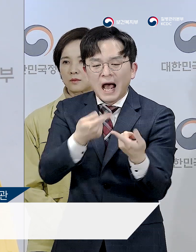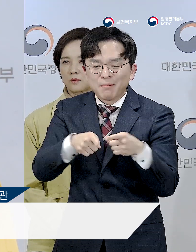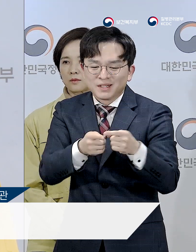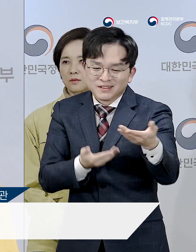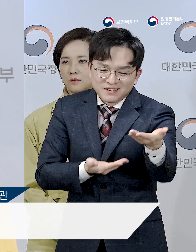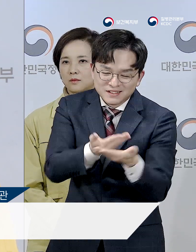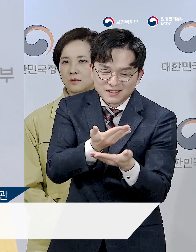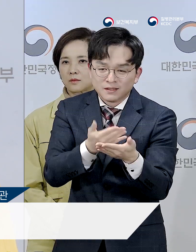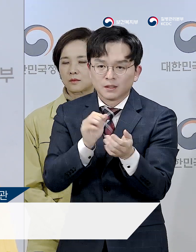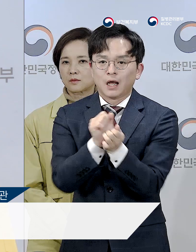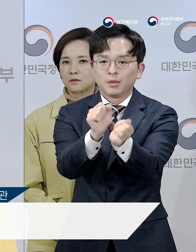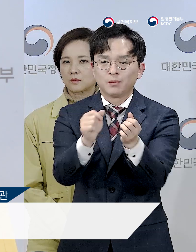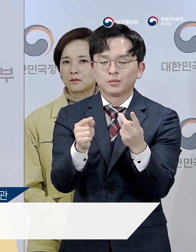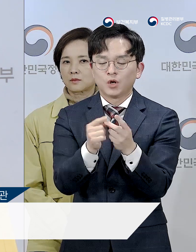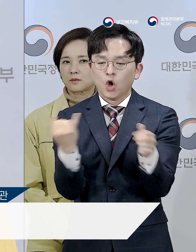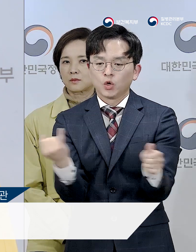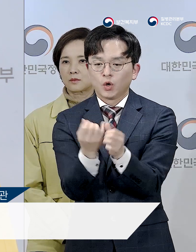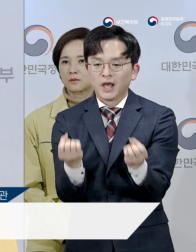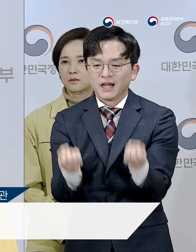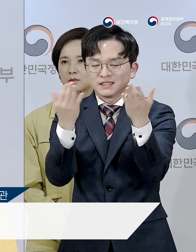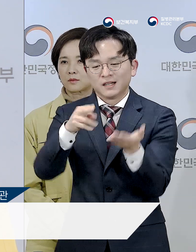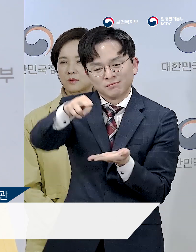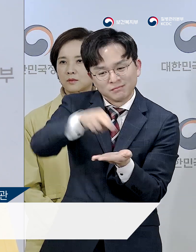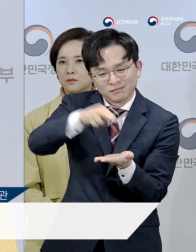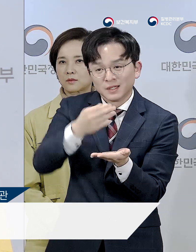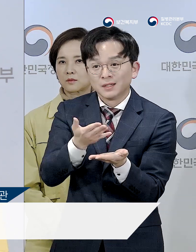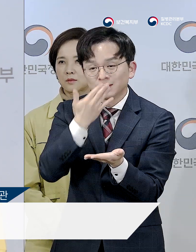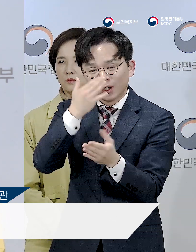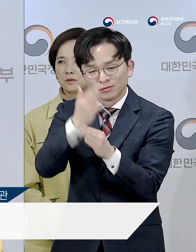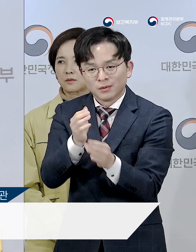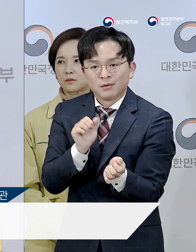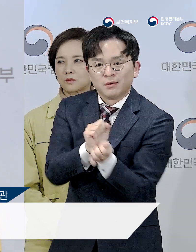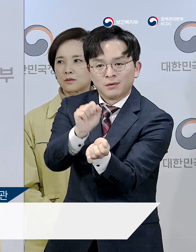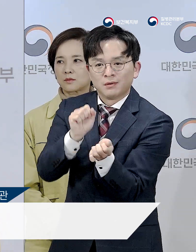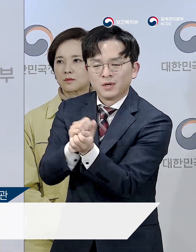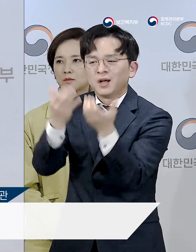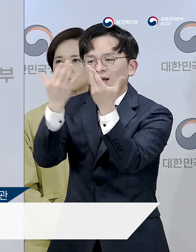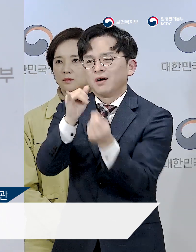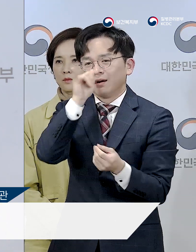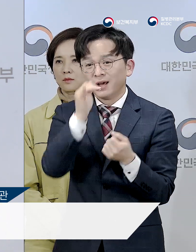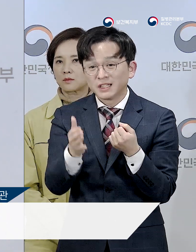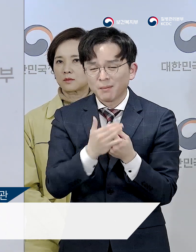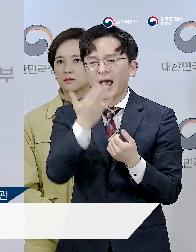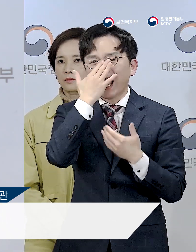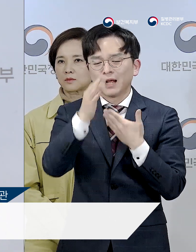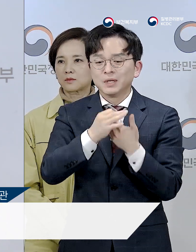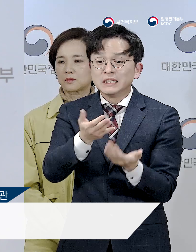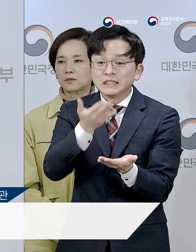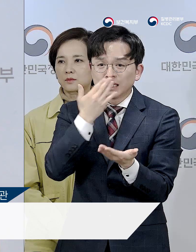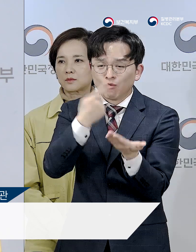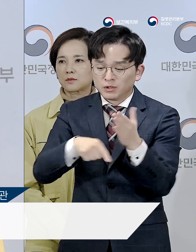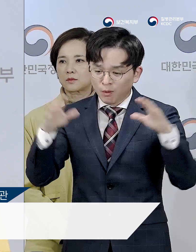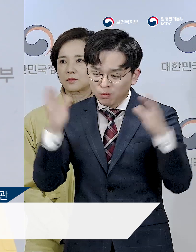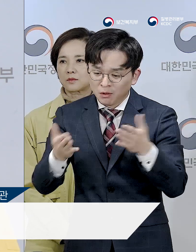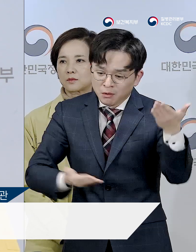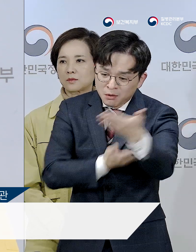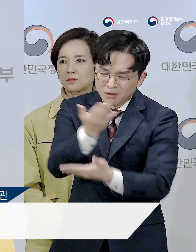만큼 결혼식이나 장례식 등의 피치 못할 행사를 하더라도 가급적 식사는 제공하지 않도록